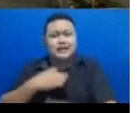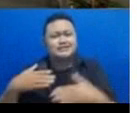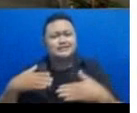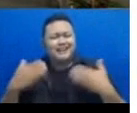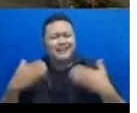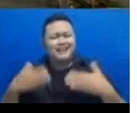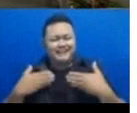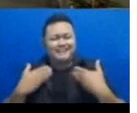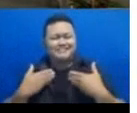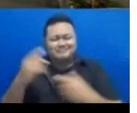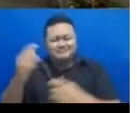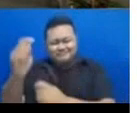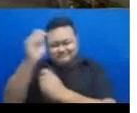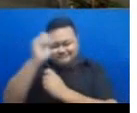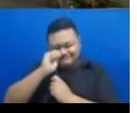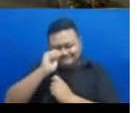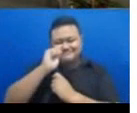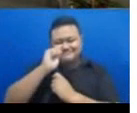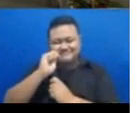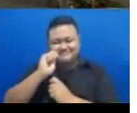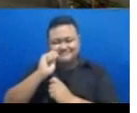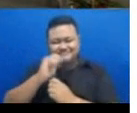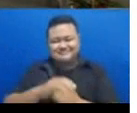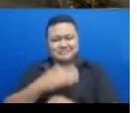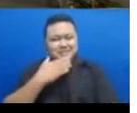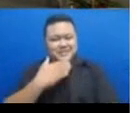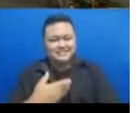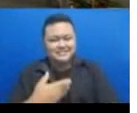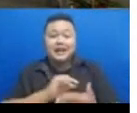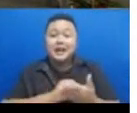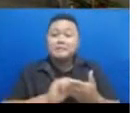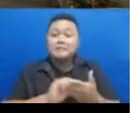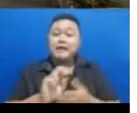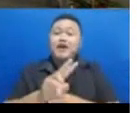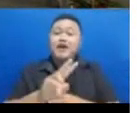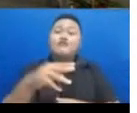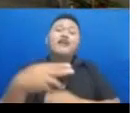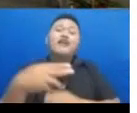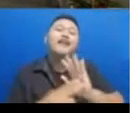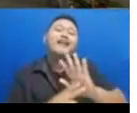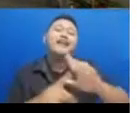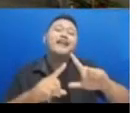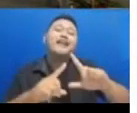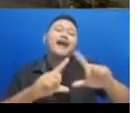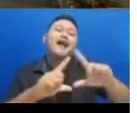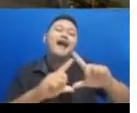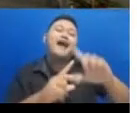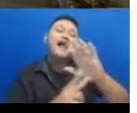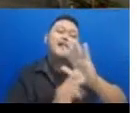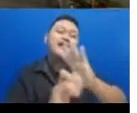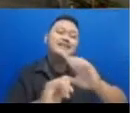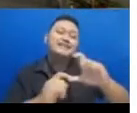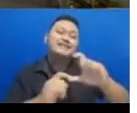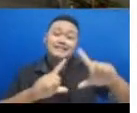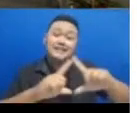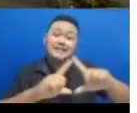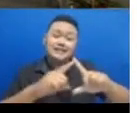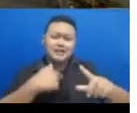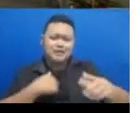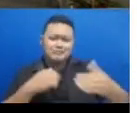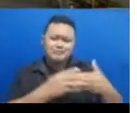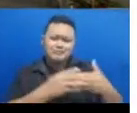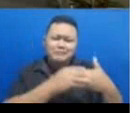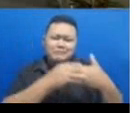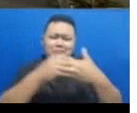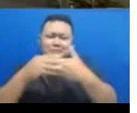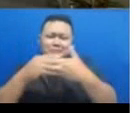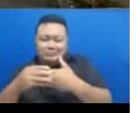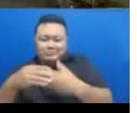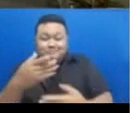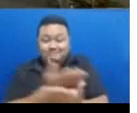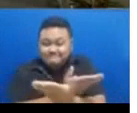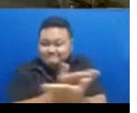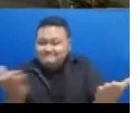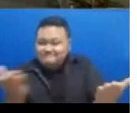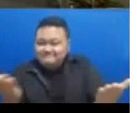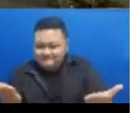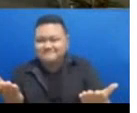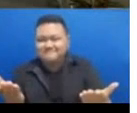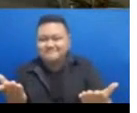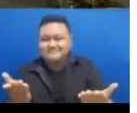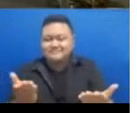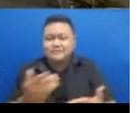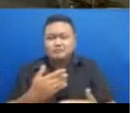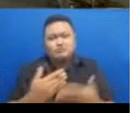saya Vena Anissa, saya yang akan memandu Bapak dan Ibu selama 6 pelajaran, dari pelajaran pertama